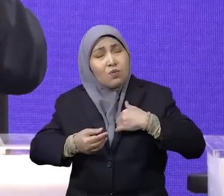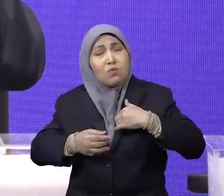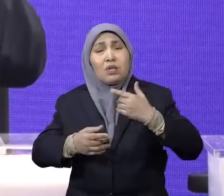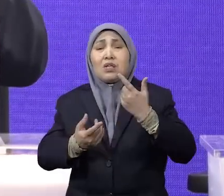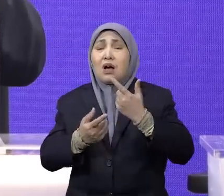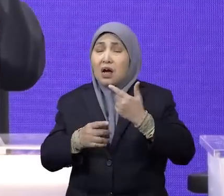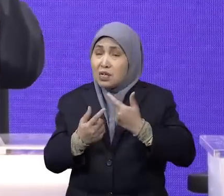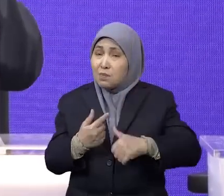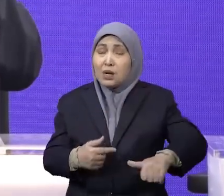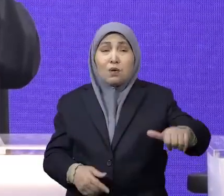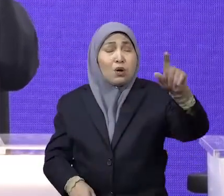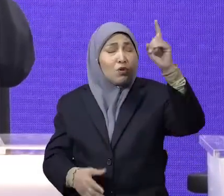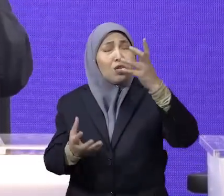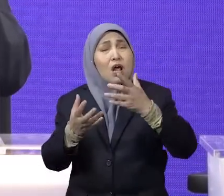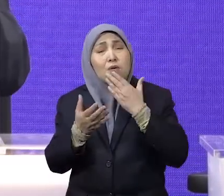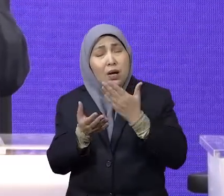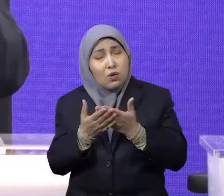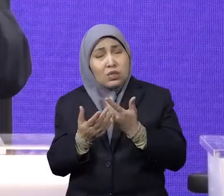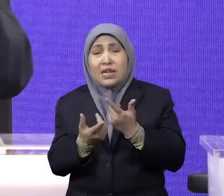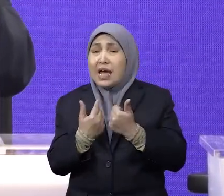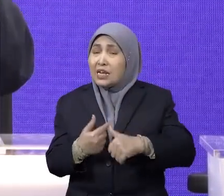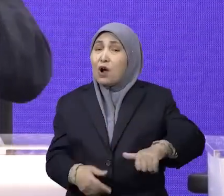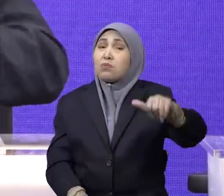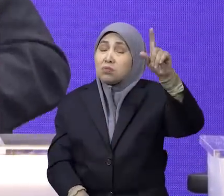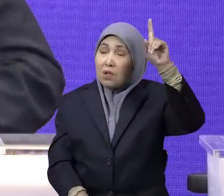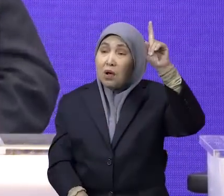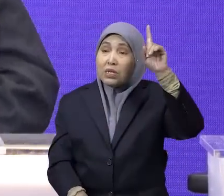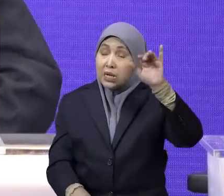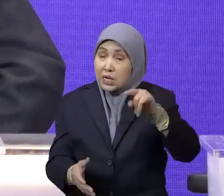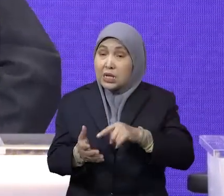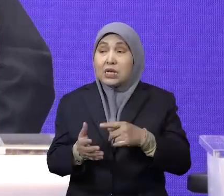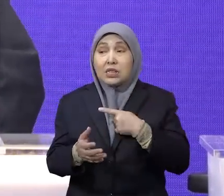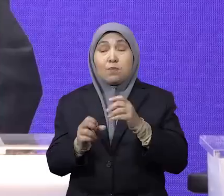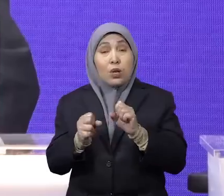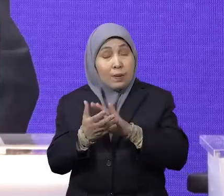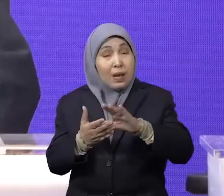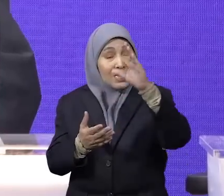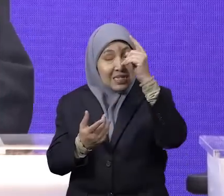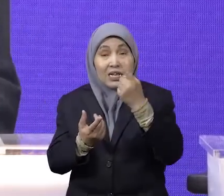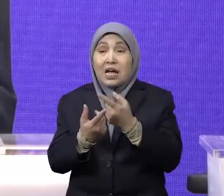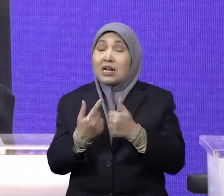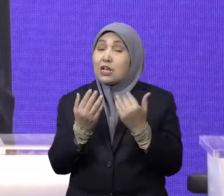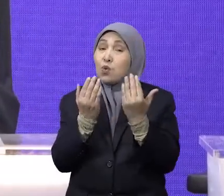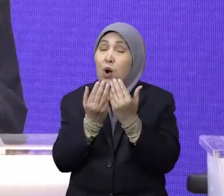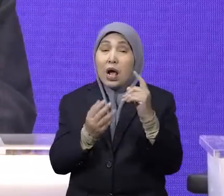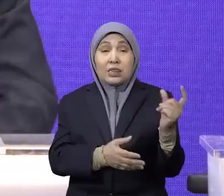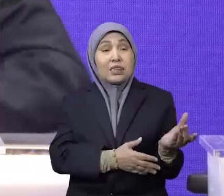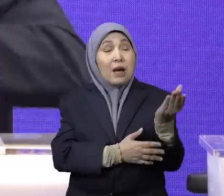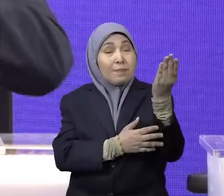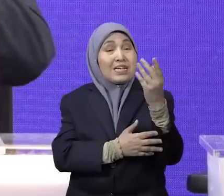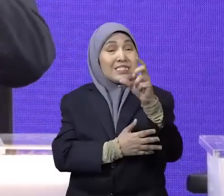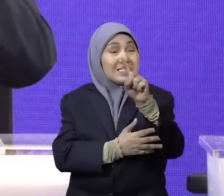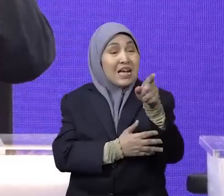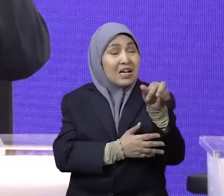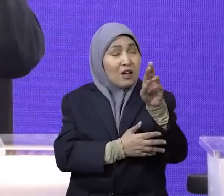sisimu. Maknanya yang nak kebaikan tu datang daripada Allah Ta'ala. Yang ini kita boleh belajar daripada doa Nabi Zakaria ini.